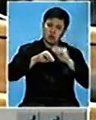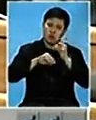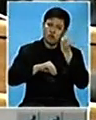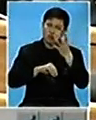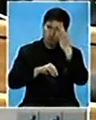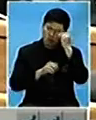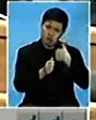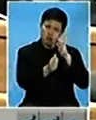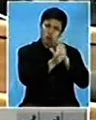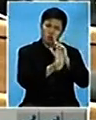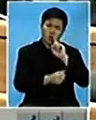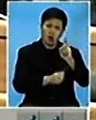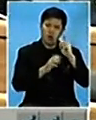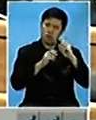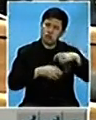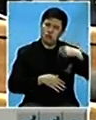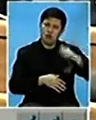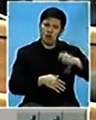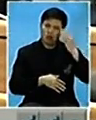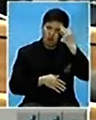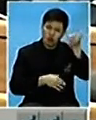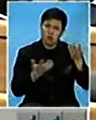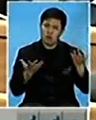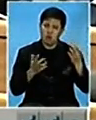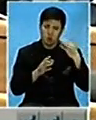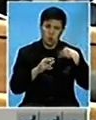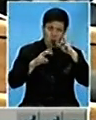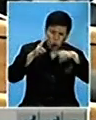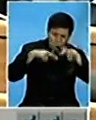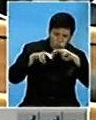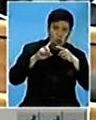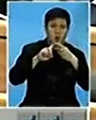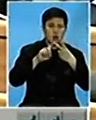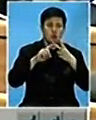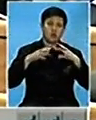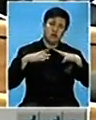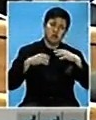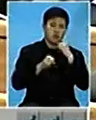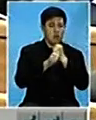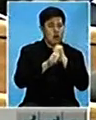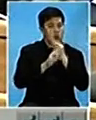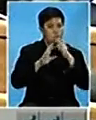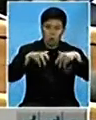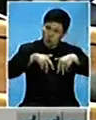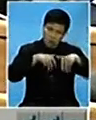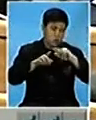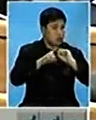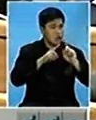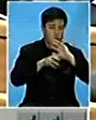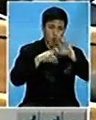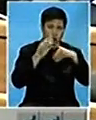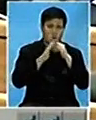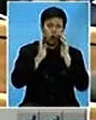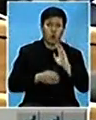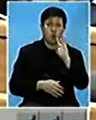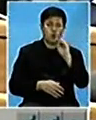าตำหนิศาลรัฐธรรมนูญล่ะครับในเมื่อการคุ้มครองสิทธิ์ก็ดีการพูดถึงเสรีภาพของประชาชนก็ดีนั่นคือคนทั้ง65ล้